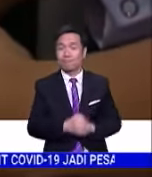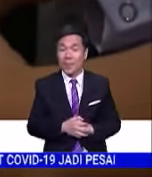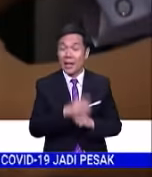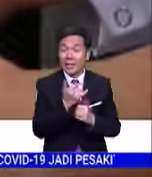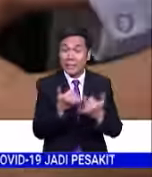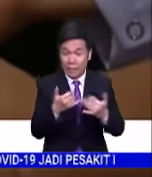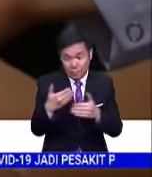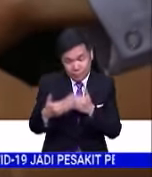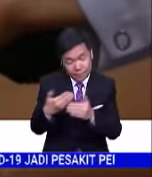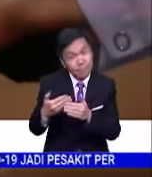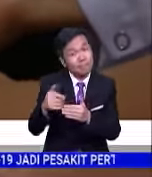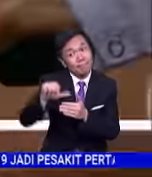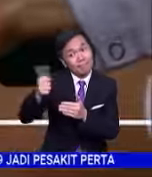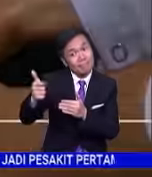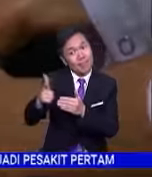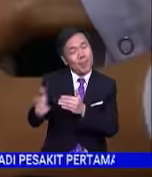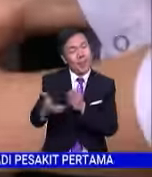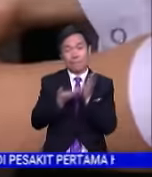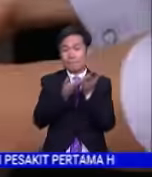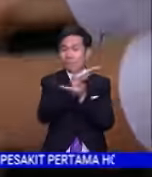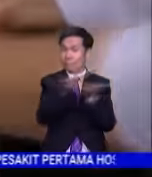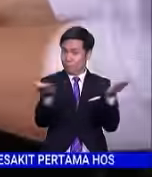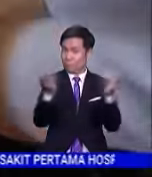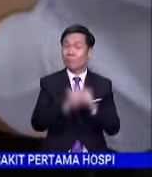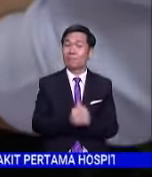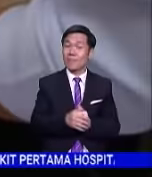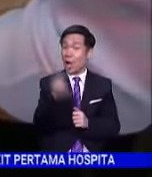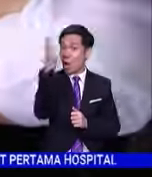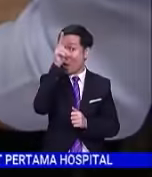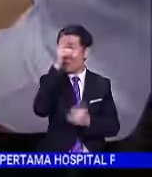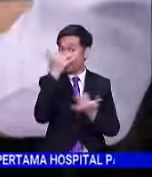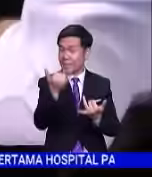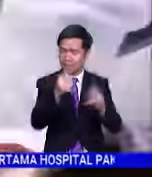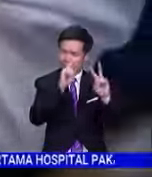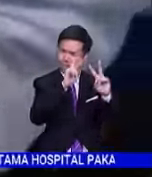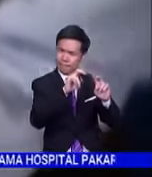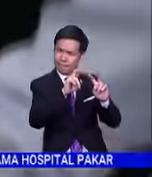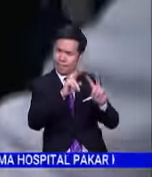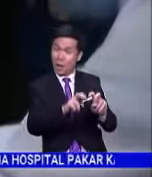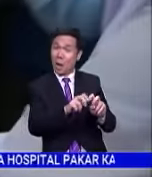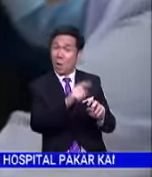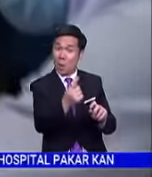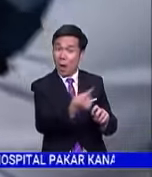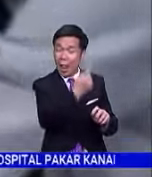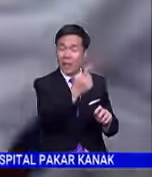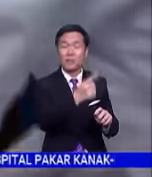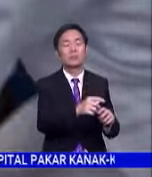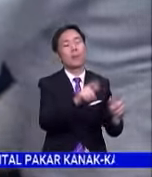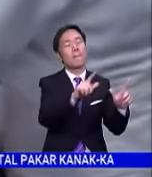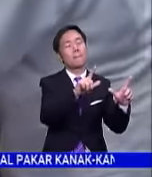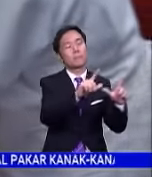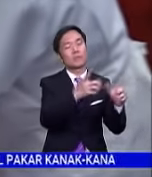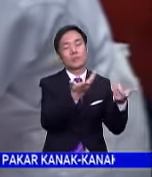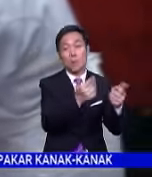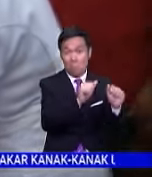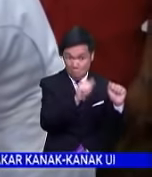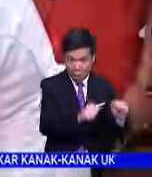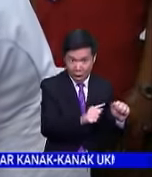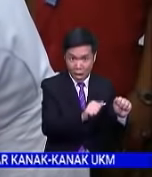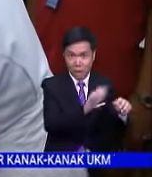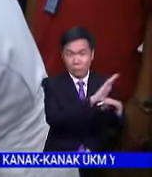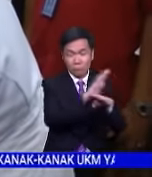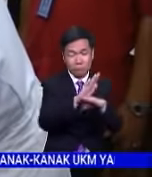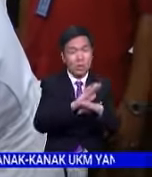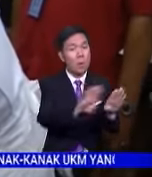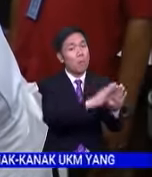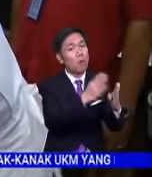Dalam perkembangan lain, Datuk Seri Mustafa memaklumkan kerajaan juga sedang meneliti permohonan kebenaran sektor perniagaan untuk melanjutkan